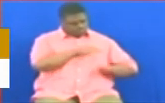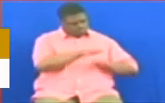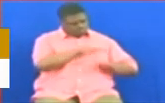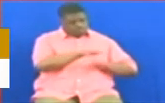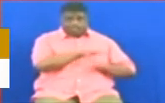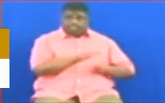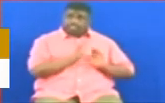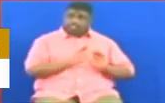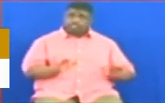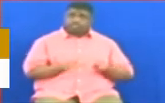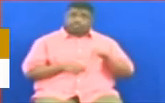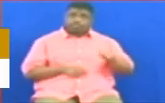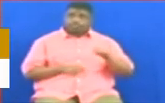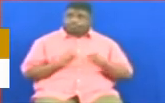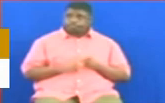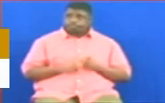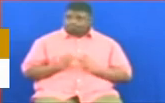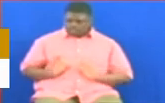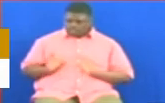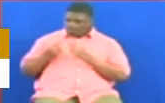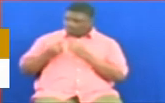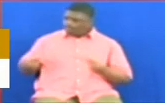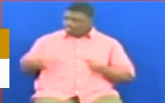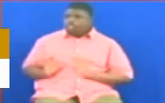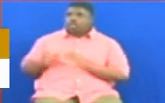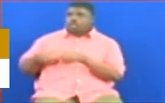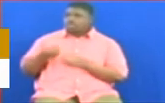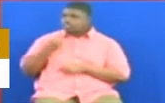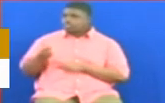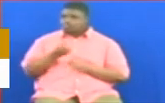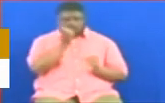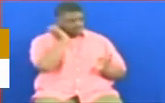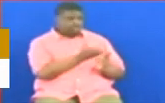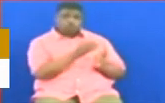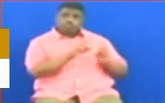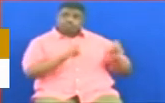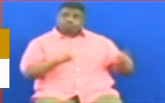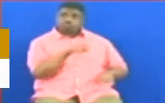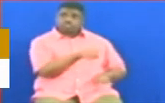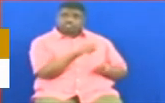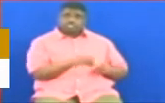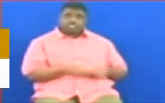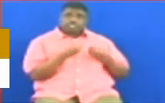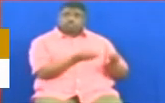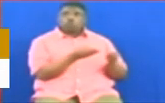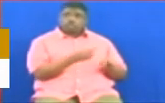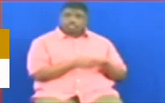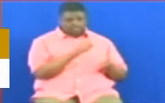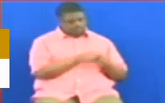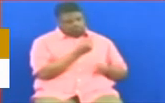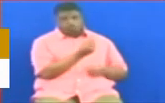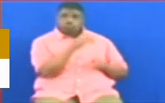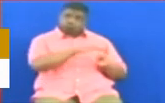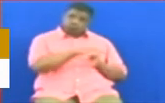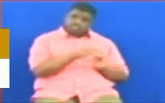alivyo kisoma na kambi ya upinzani, wanasema mauzuri ya kifungu hichi kuwa kinaweza kutoa tasnia moja ikawa inatumia